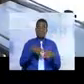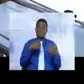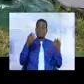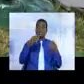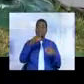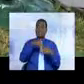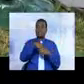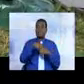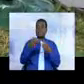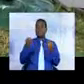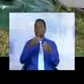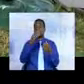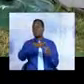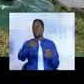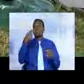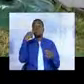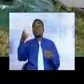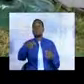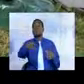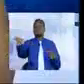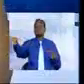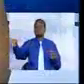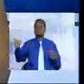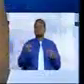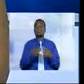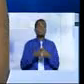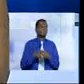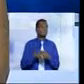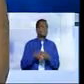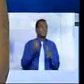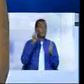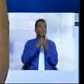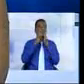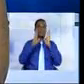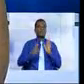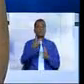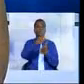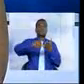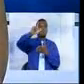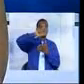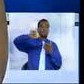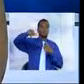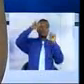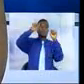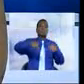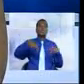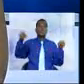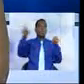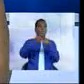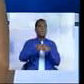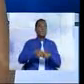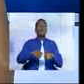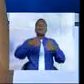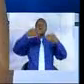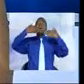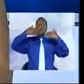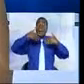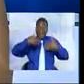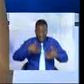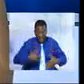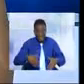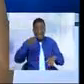d'Akakro et d'Apla à Soumankro. Et les élèves du lycée moderne de Sakassou peuvent désormais s'ouvrir